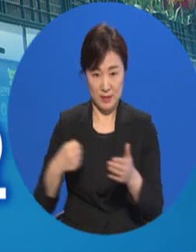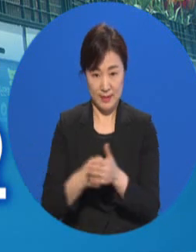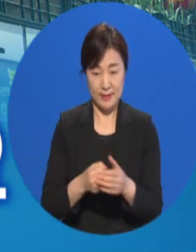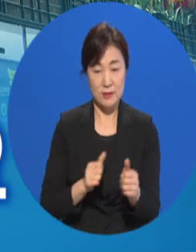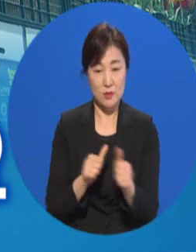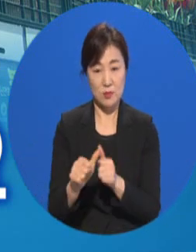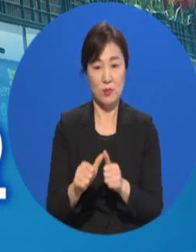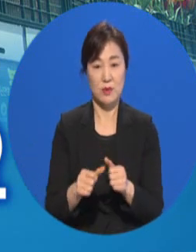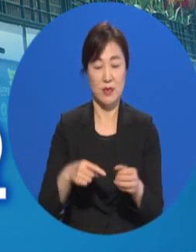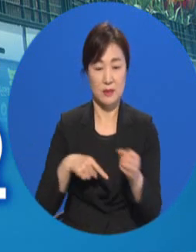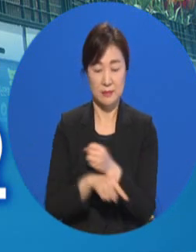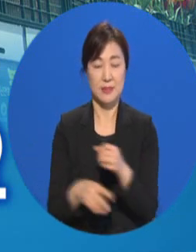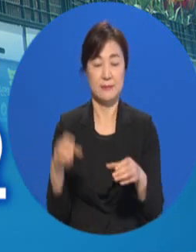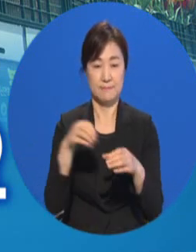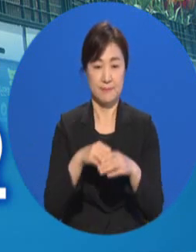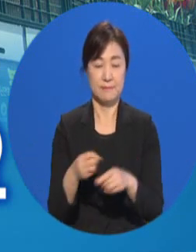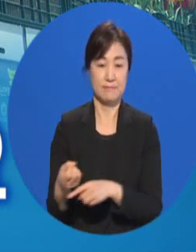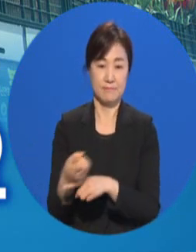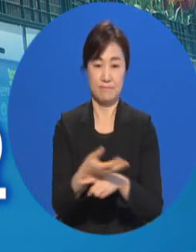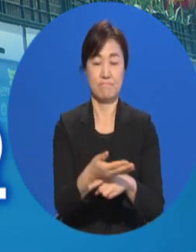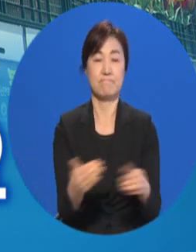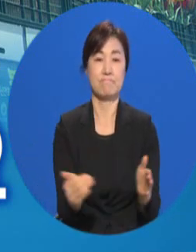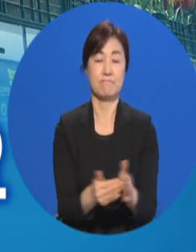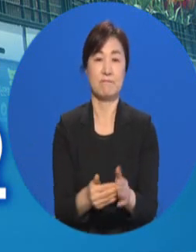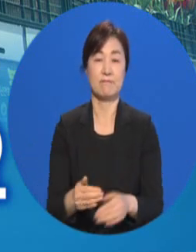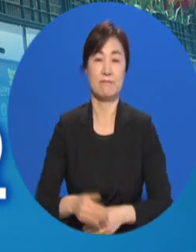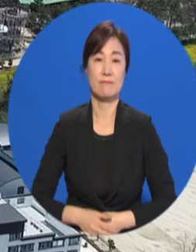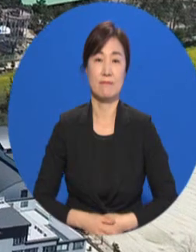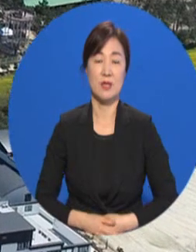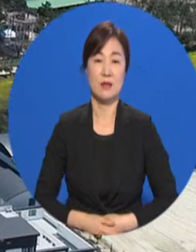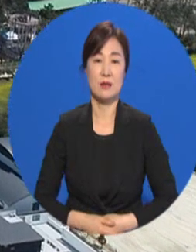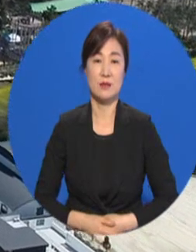전달되길 기원했습니다. 김양훈 기자가 취재했습니다.